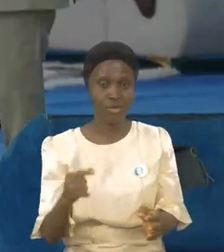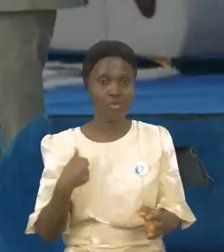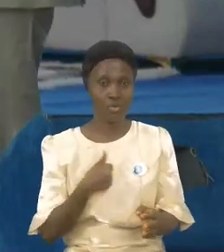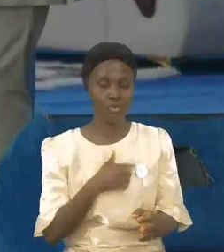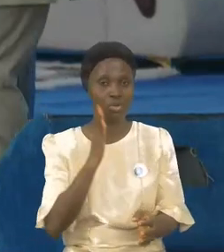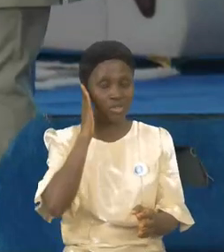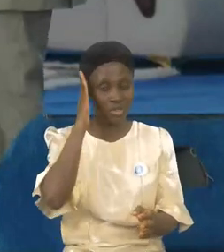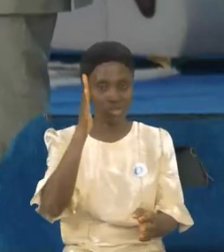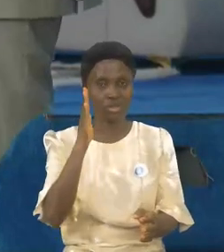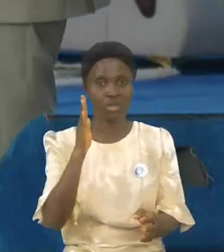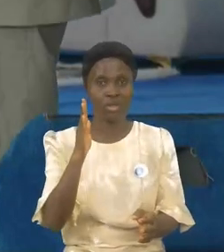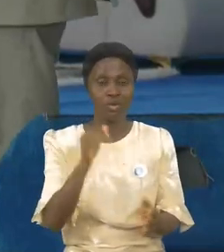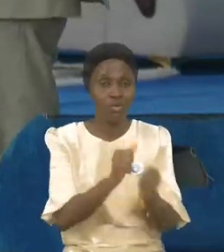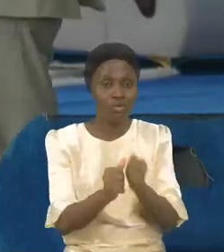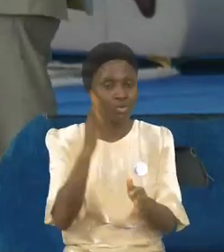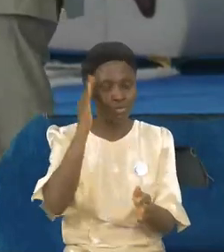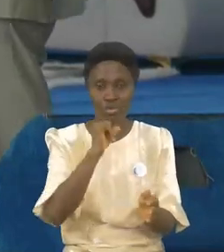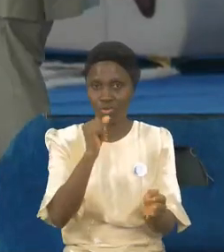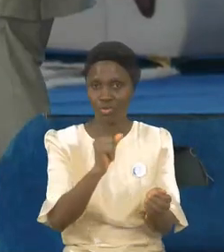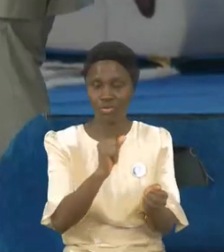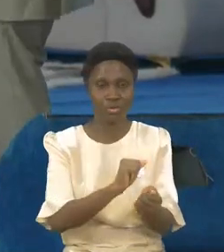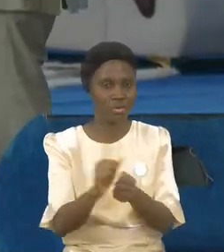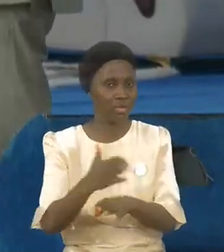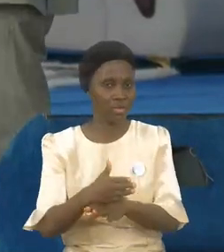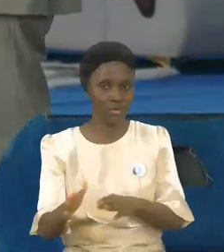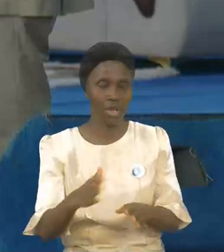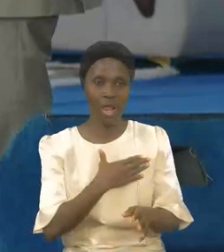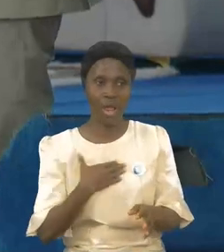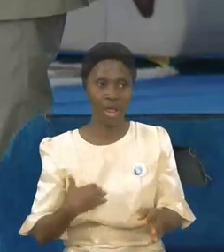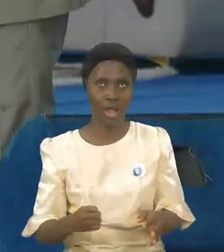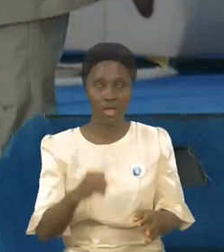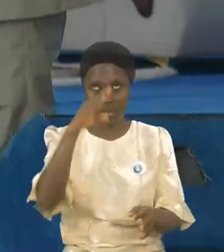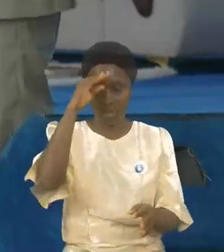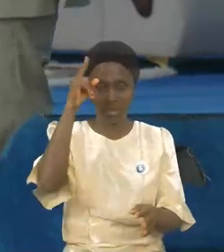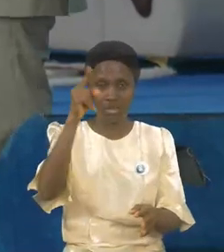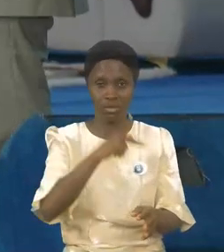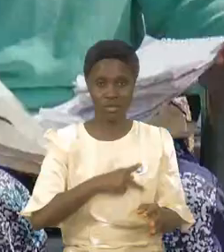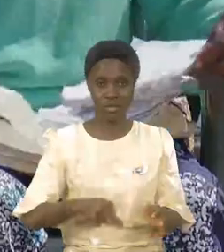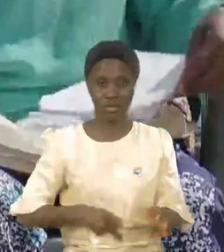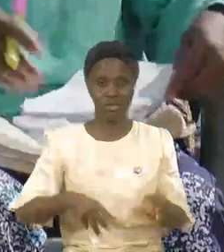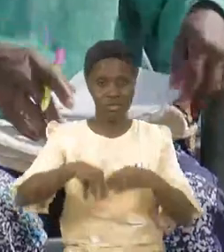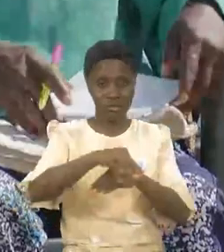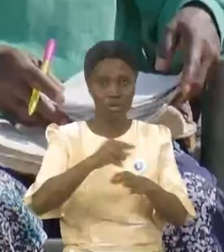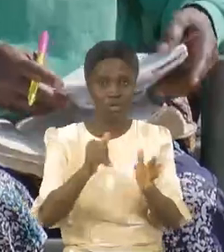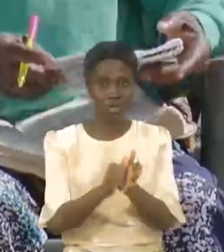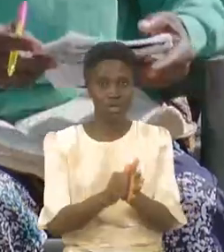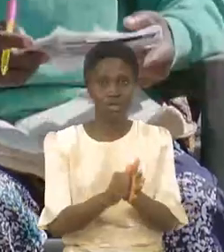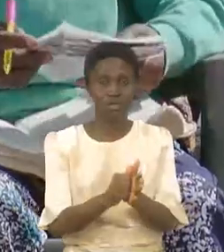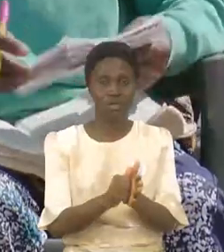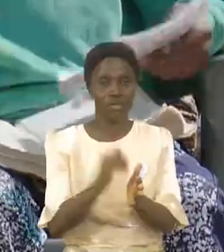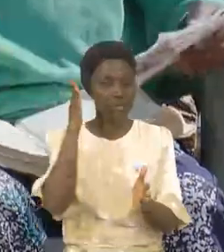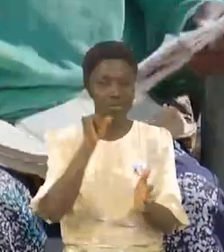sa domination est une domination éternelle qui ne passera point. Et son